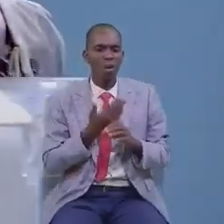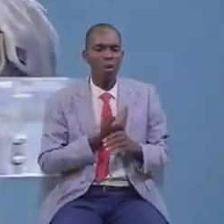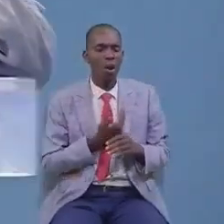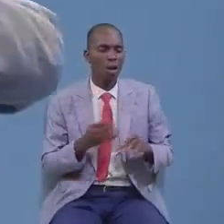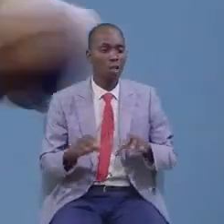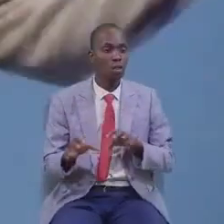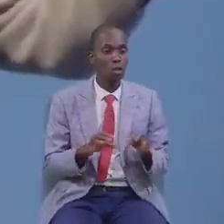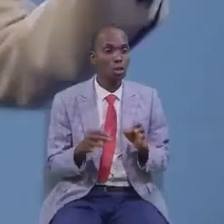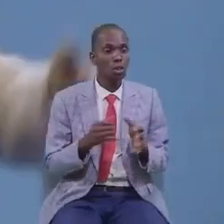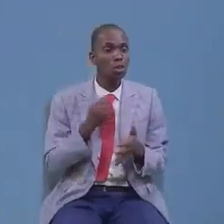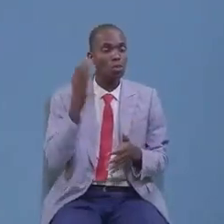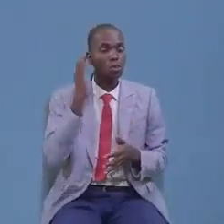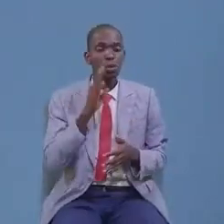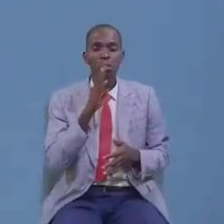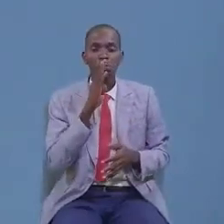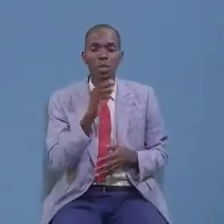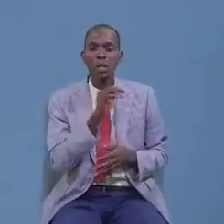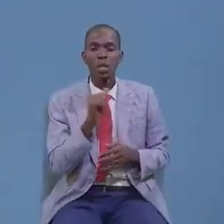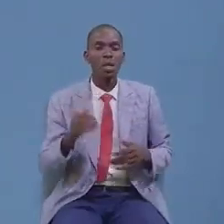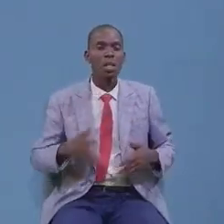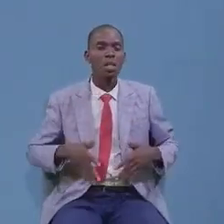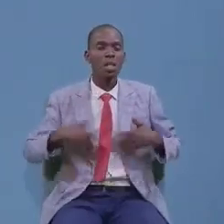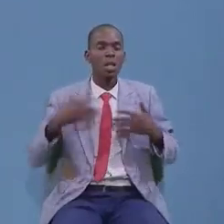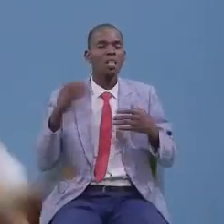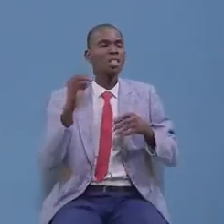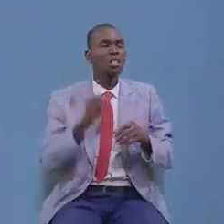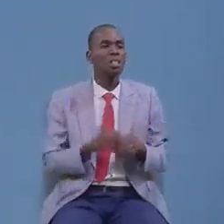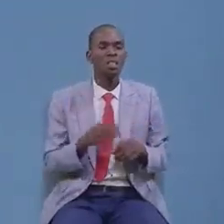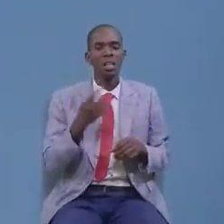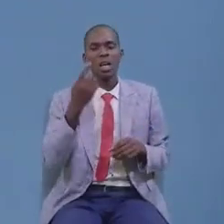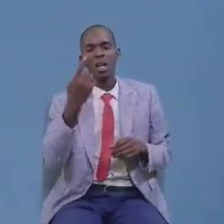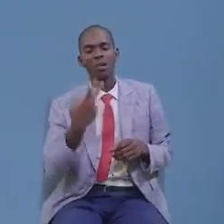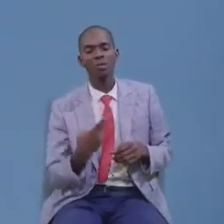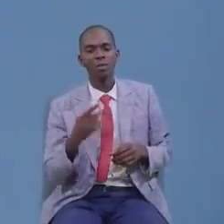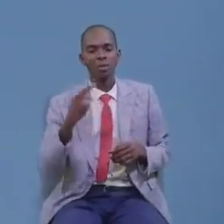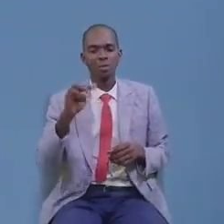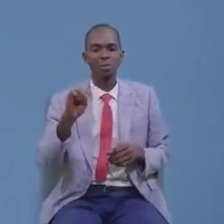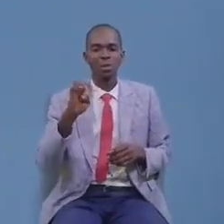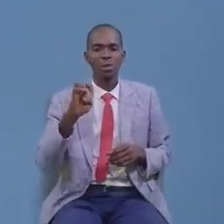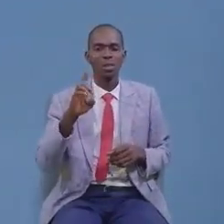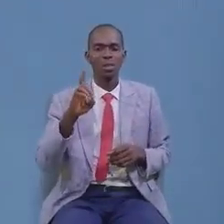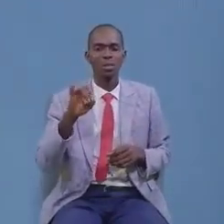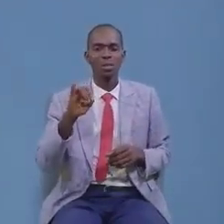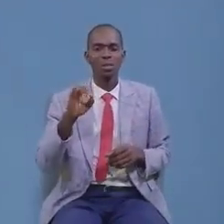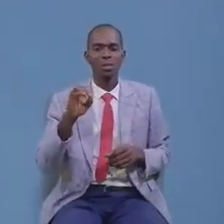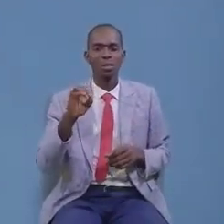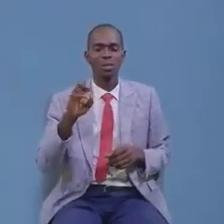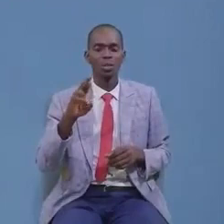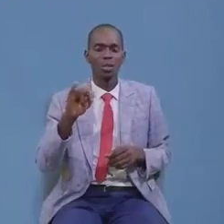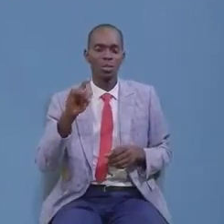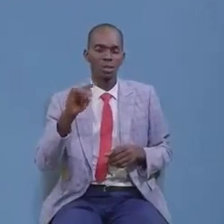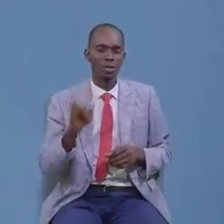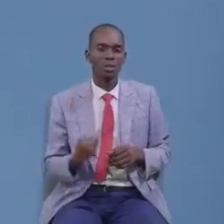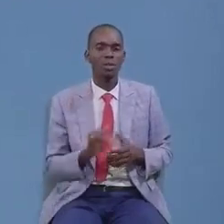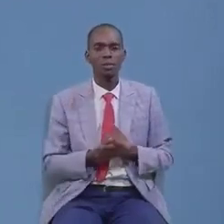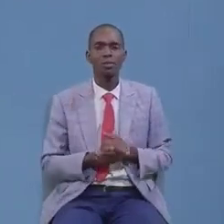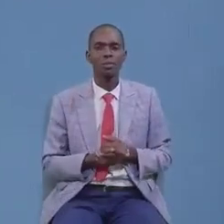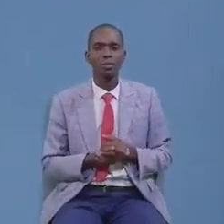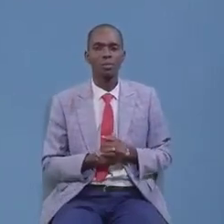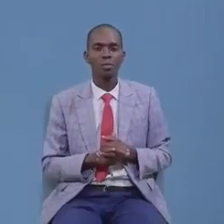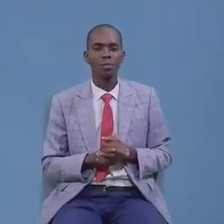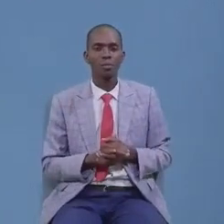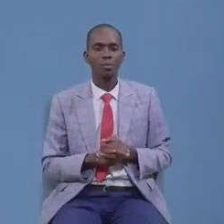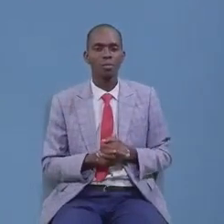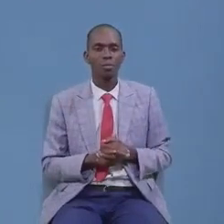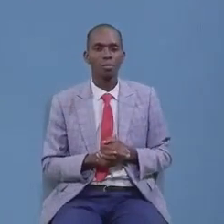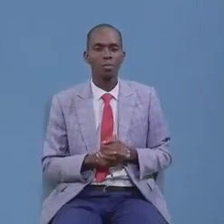It will be a life in mediocrity. ఆ విధంగా మన జీవితానికి హుందాతనం ఆపాదించబడుతుంది. Think before they